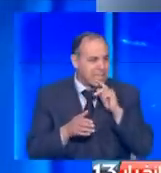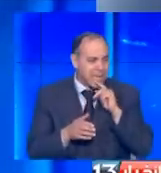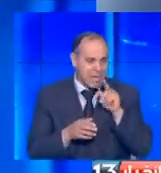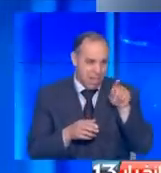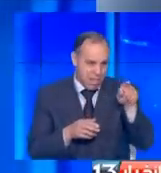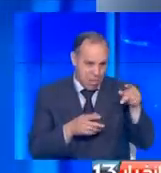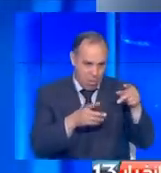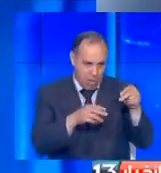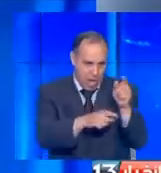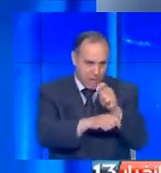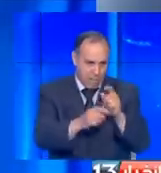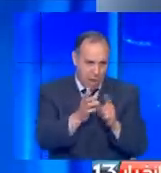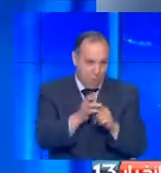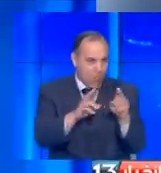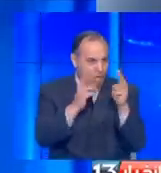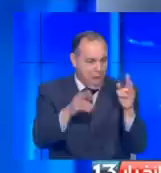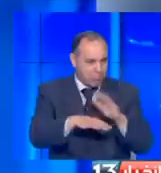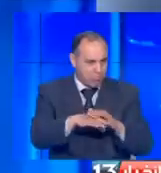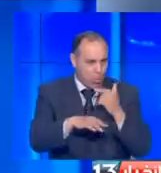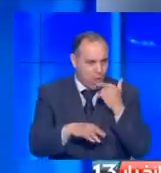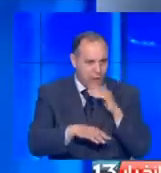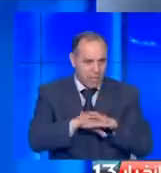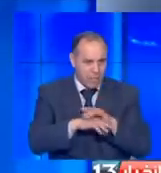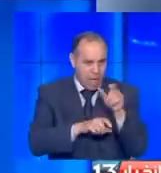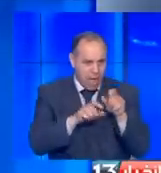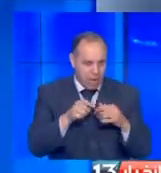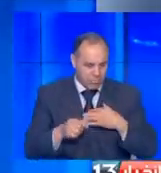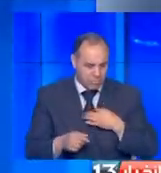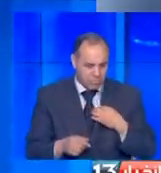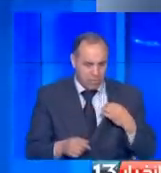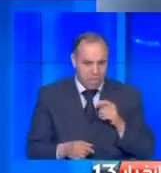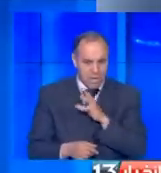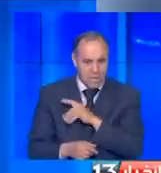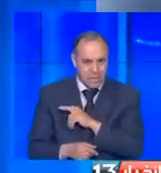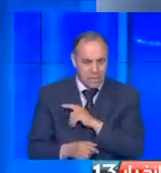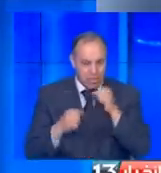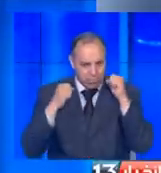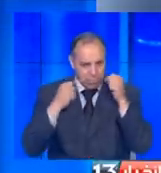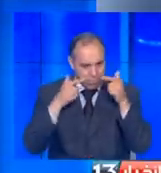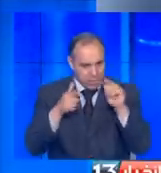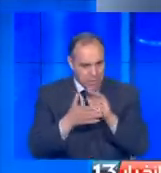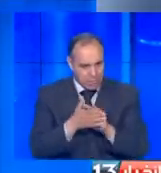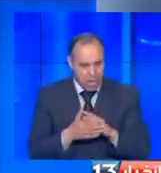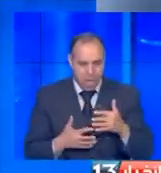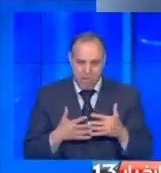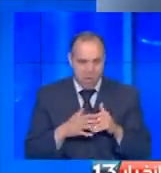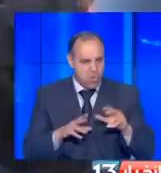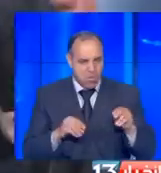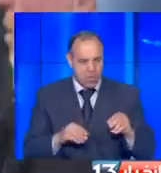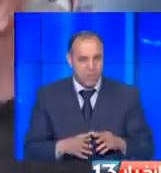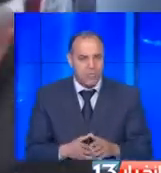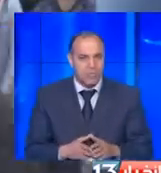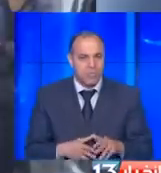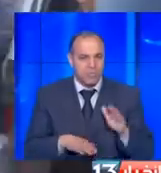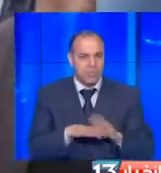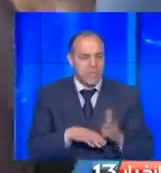الإسرائيلي باحترام القانون الدولي واحترام حق المدنيين الفلسطينيين في التظاهر السلمي.